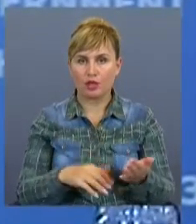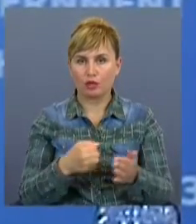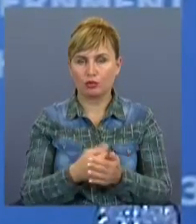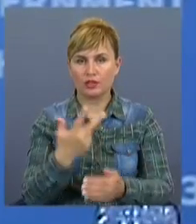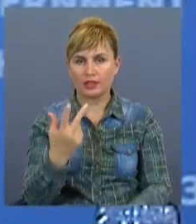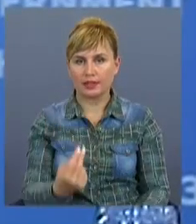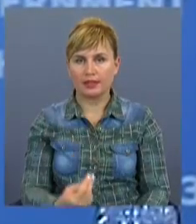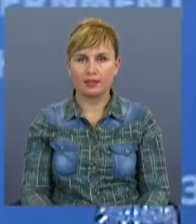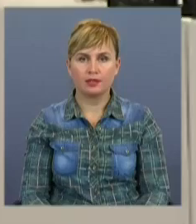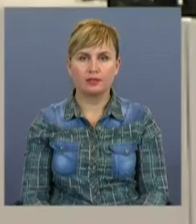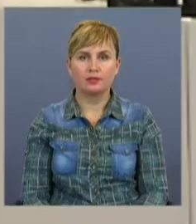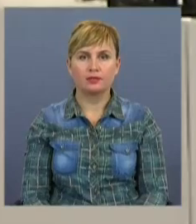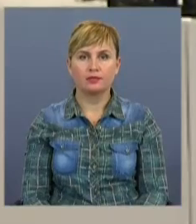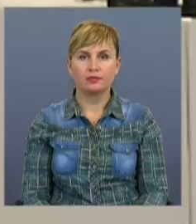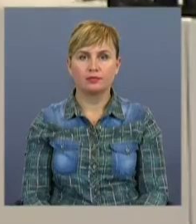3 дня.